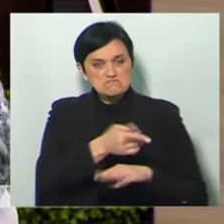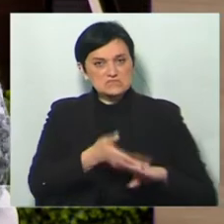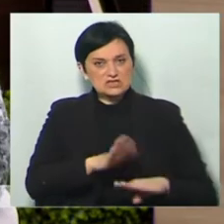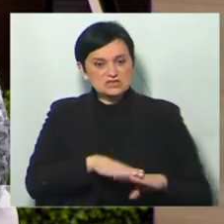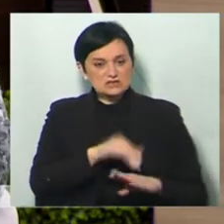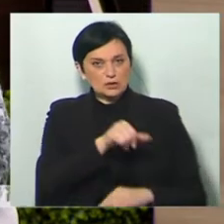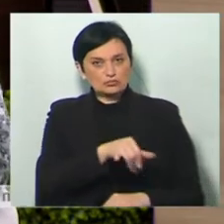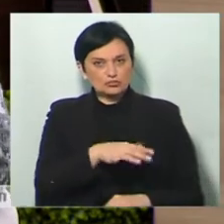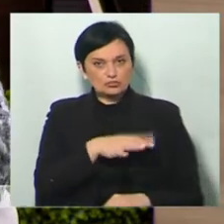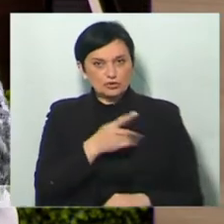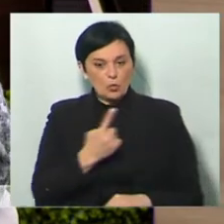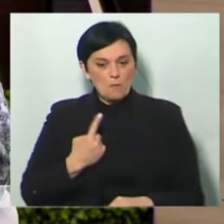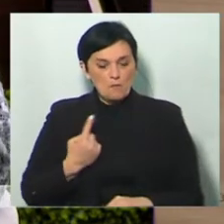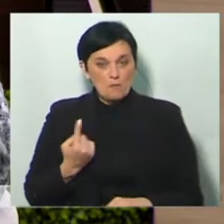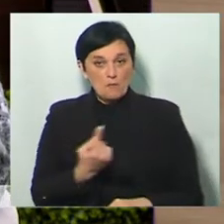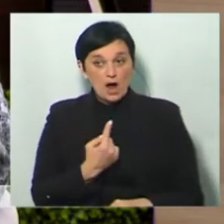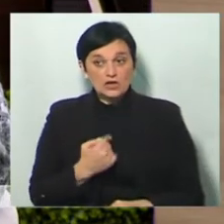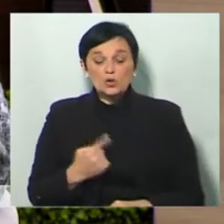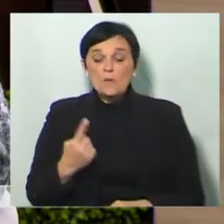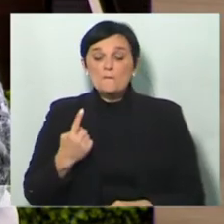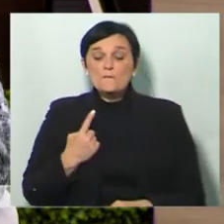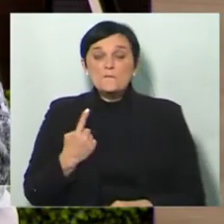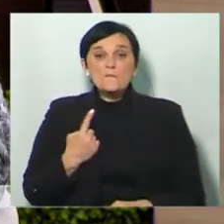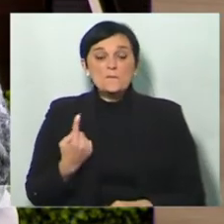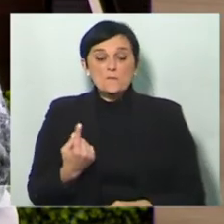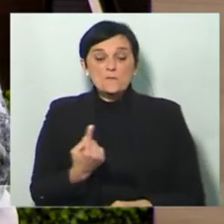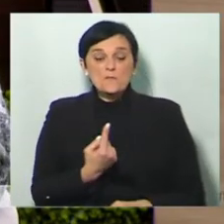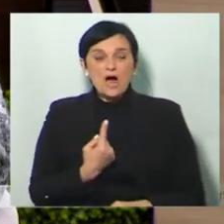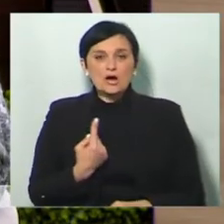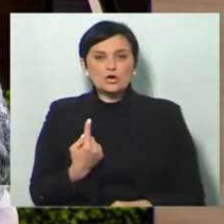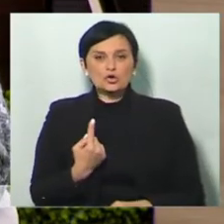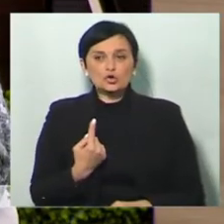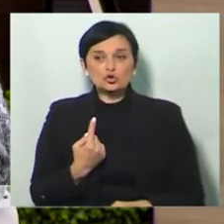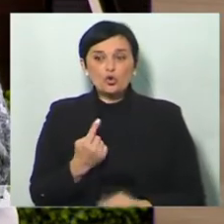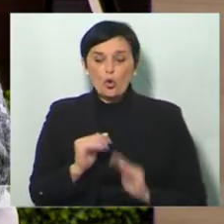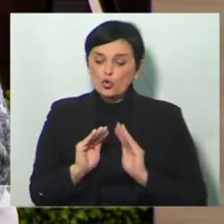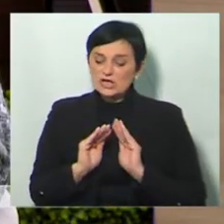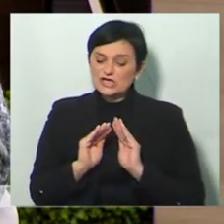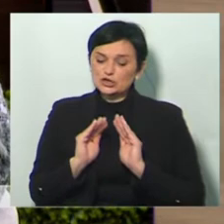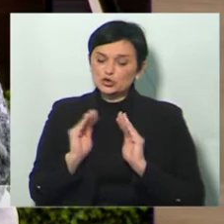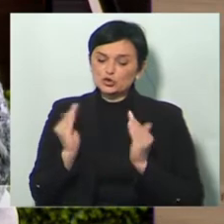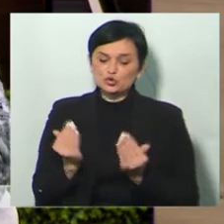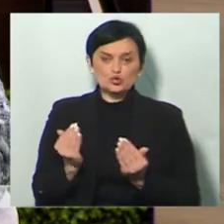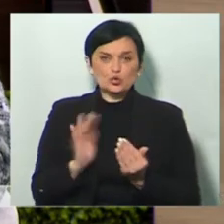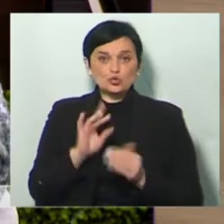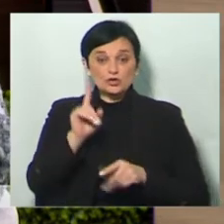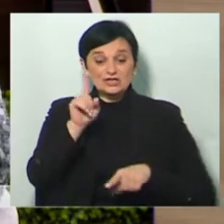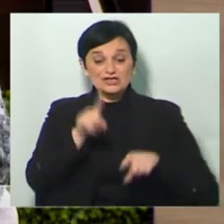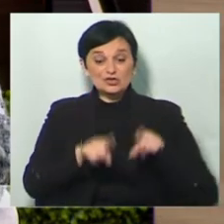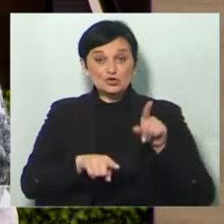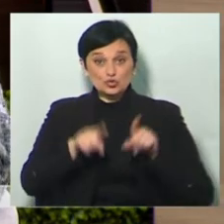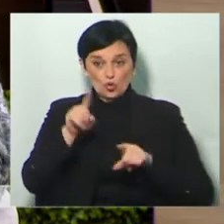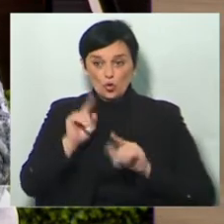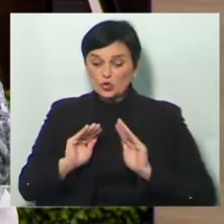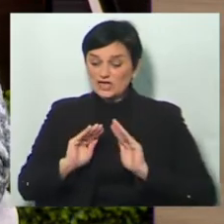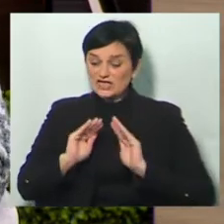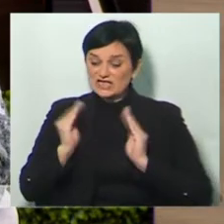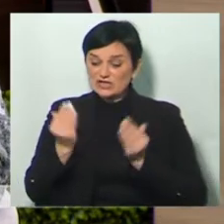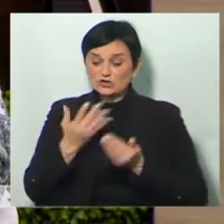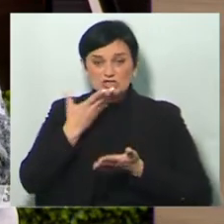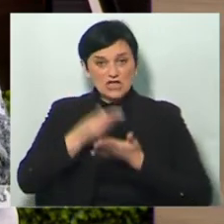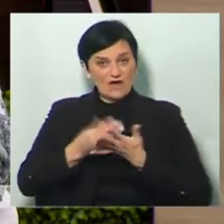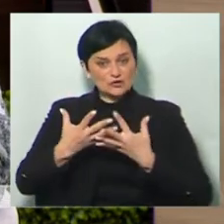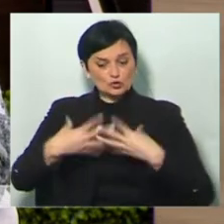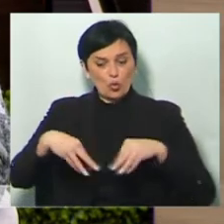იყო. Ამავე დროს აქ მარტოობა არ იყო ერთ მარტო იზოლაცია. ზოგი იზოლაციაში იყო თავის